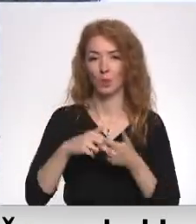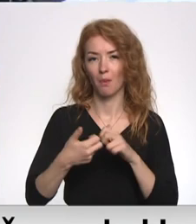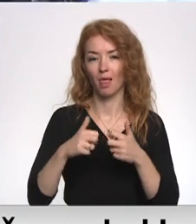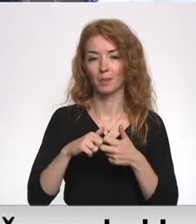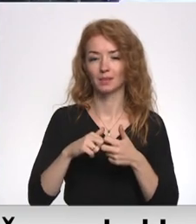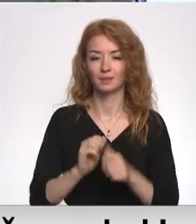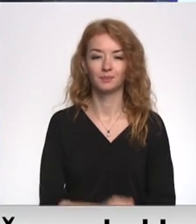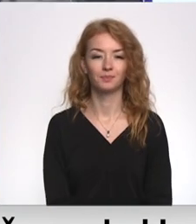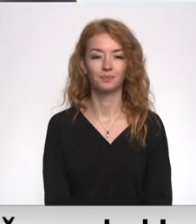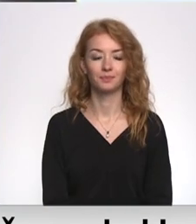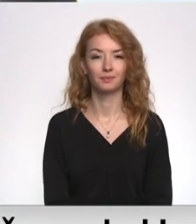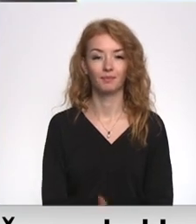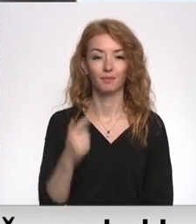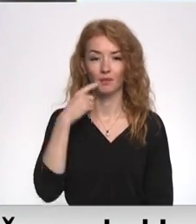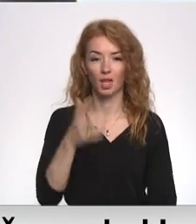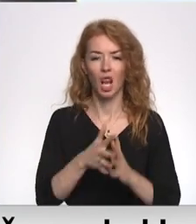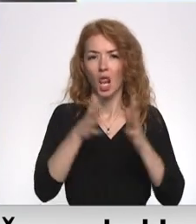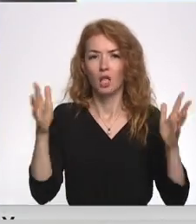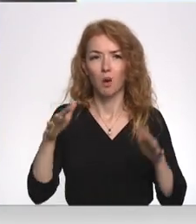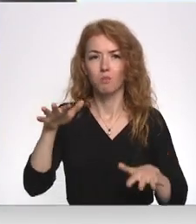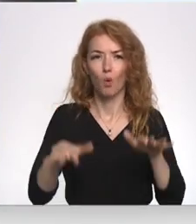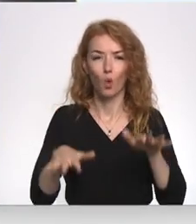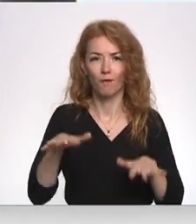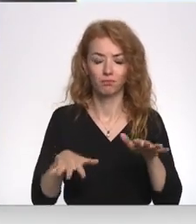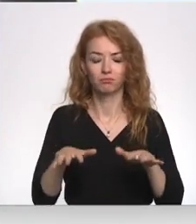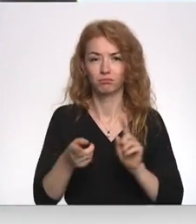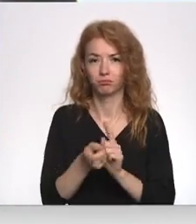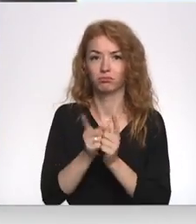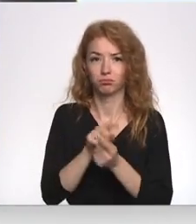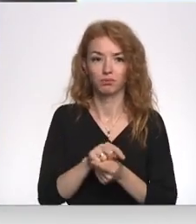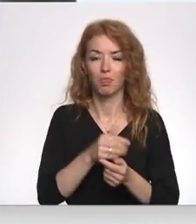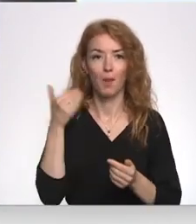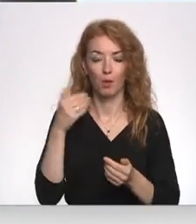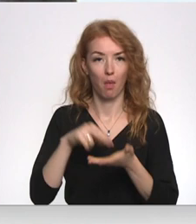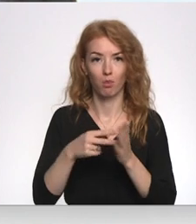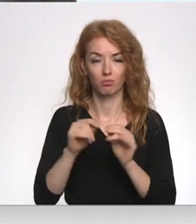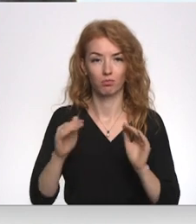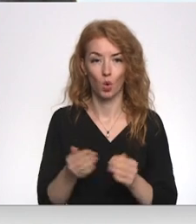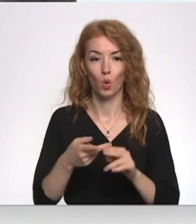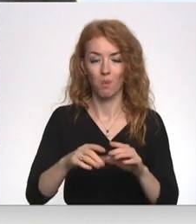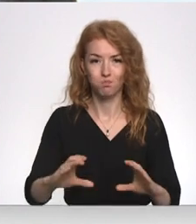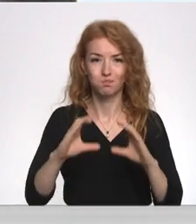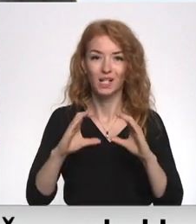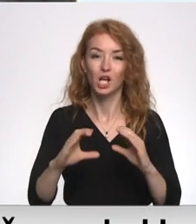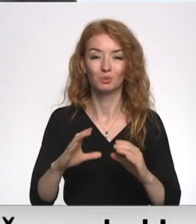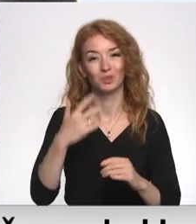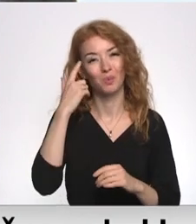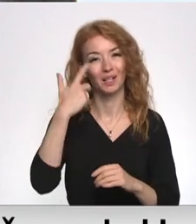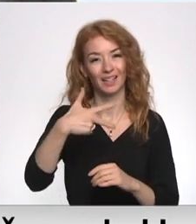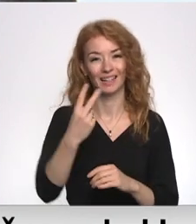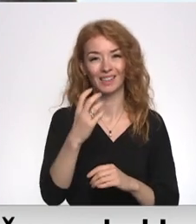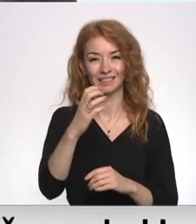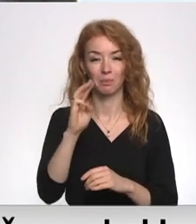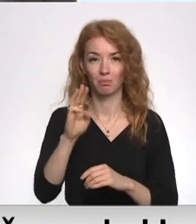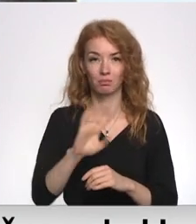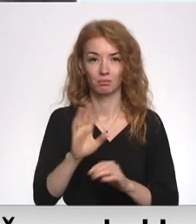izaicinājumiem. Pārpurvojums daudz lielāks, kāds bija prognozēts, un pārpurvojuma biezums bija paredzēto 32